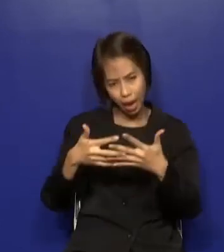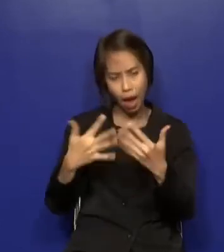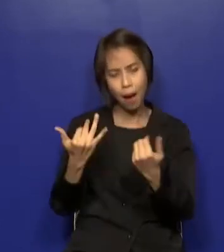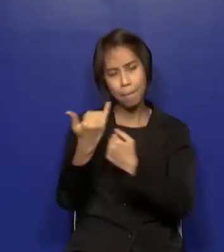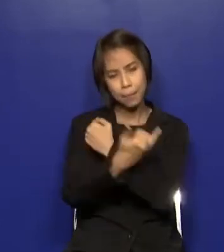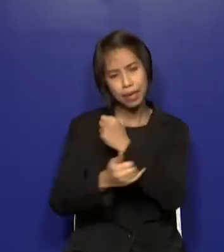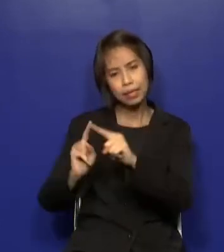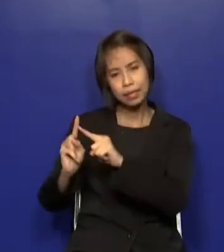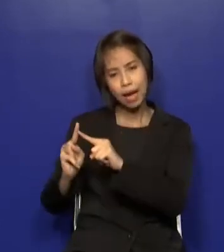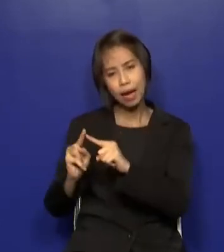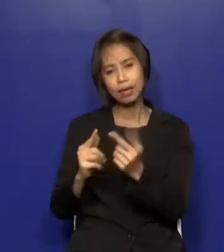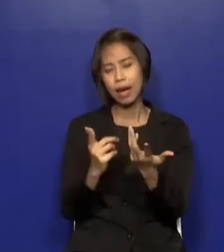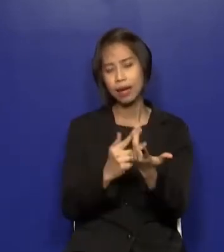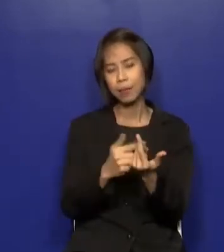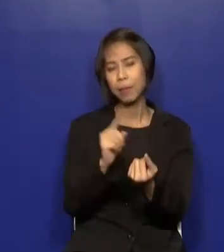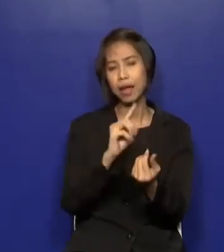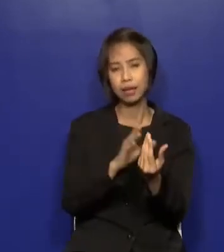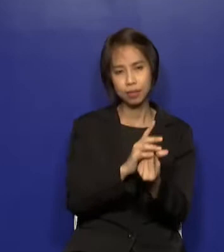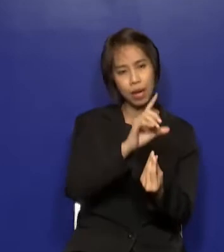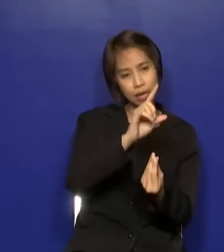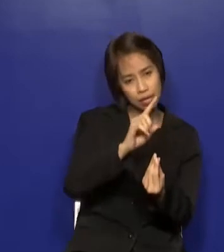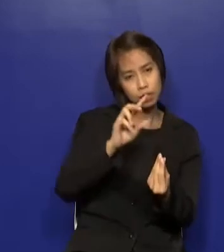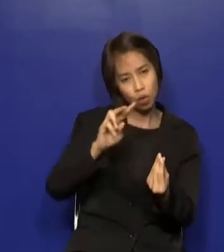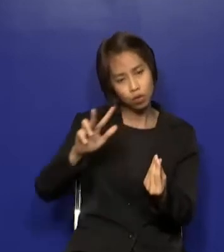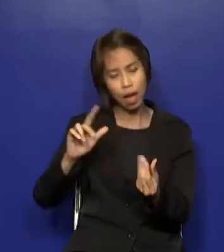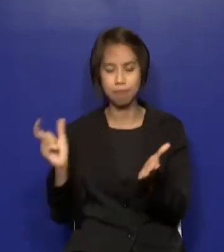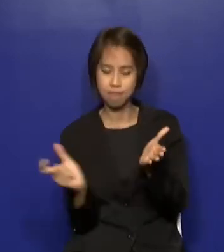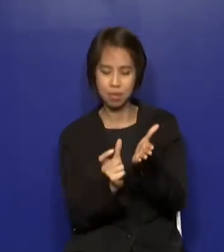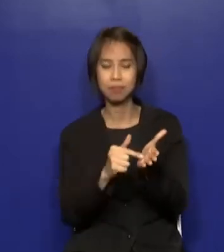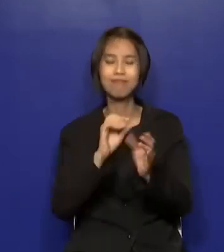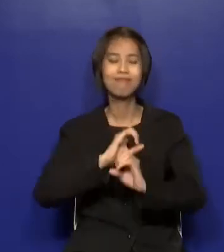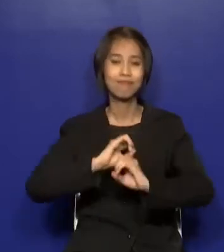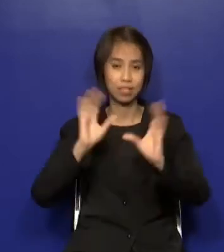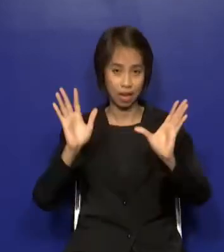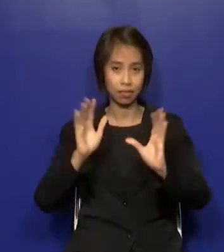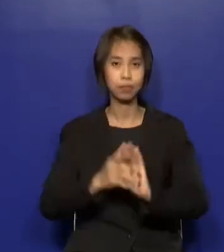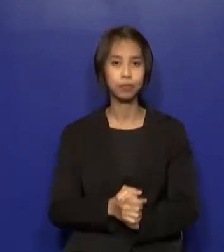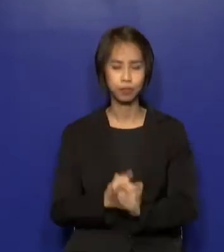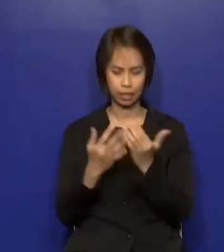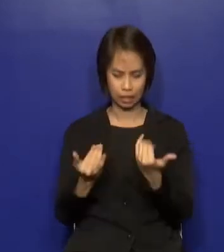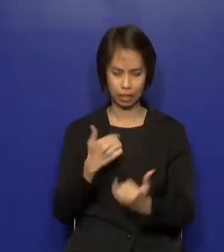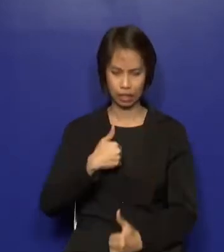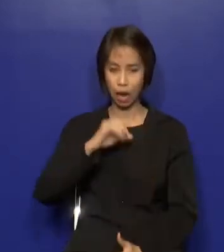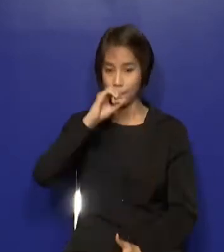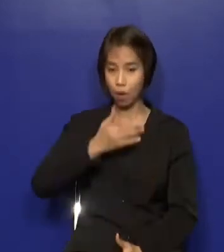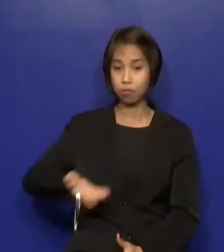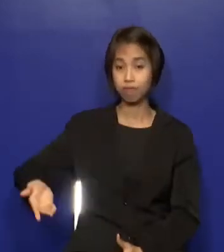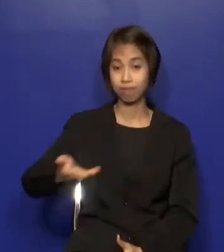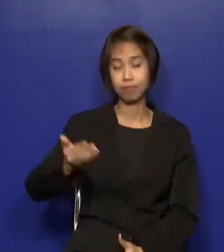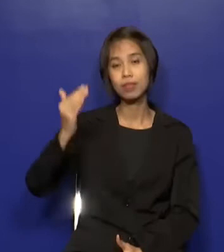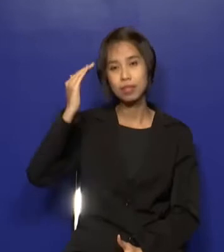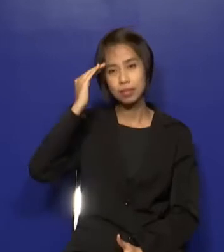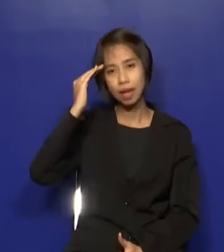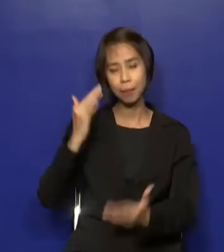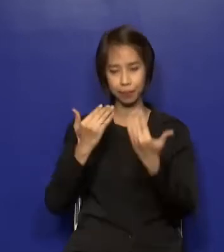สัปดาห์ชัดเจนแล้วแล้วก็เรียนทุกท่านให้ทราบว่าการแพทย์ไทยเราเก่